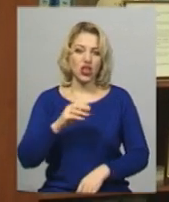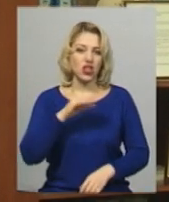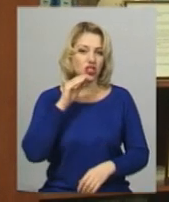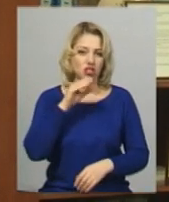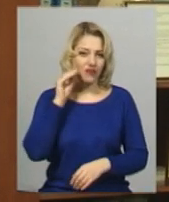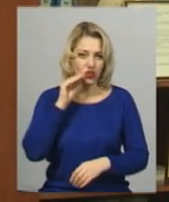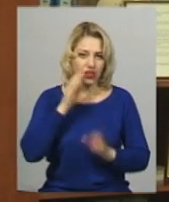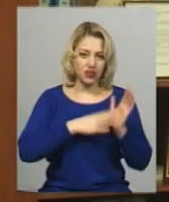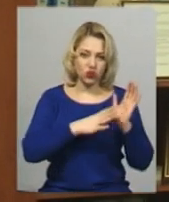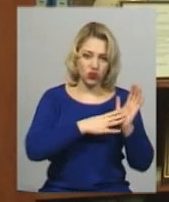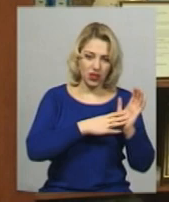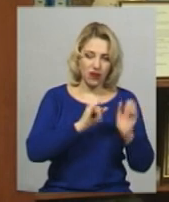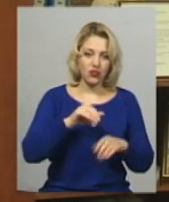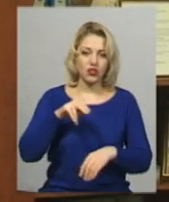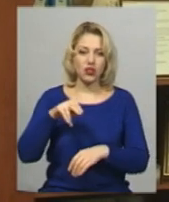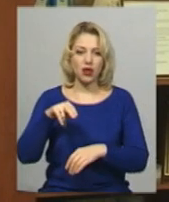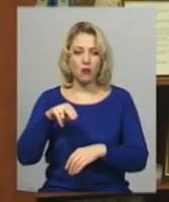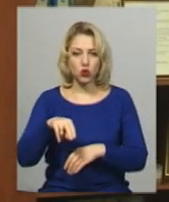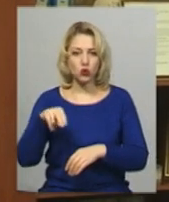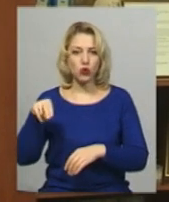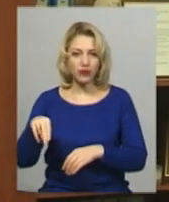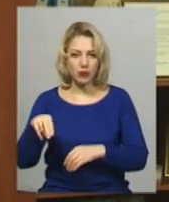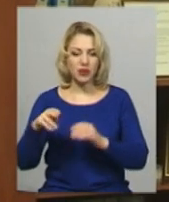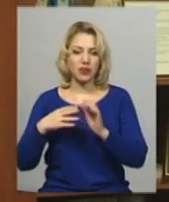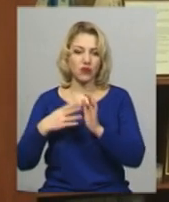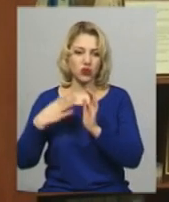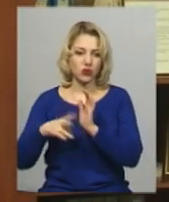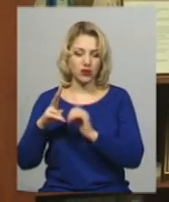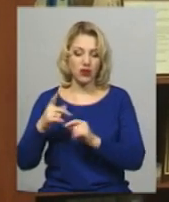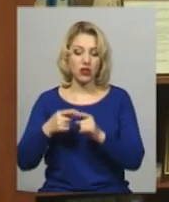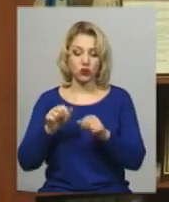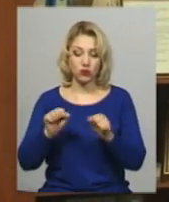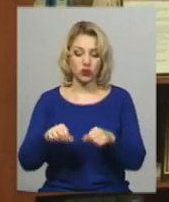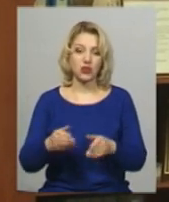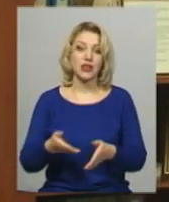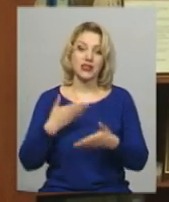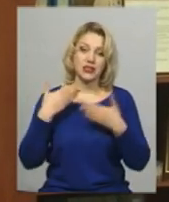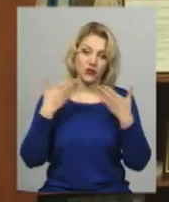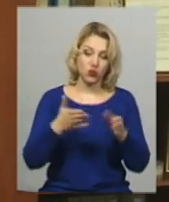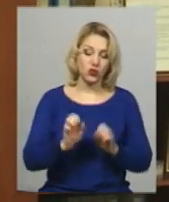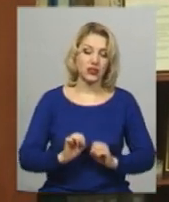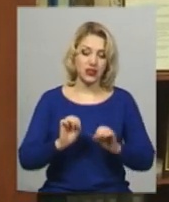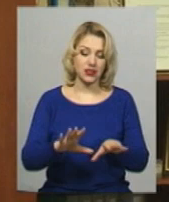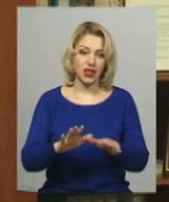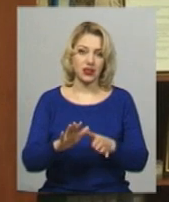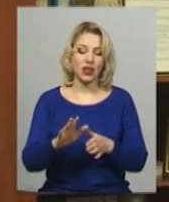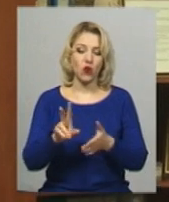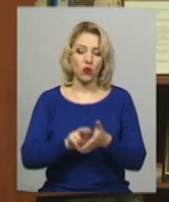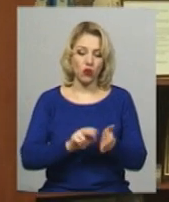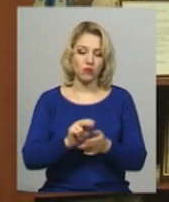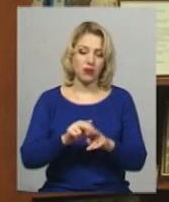99, ну і Проскурівське підпілля 32, де можуть сюди звернутися і здати копії